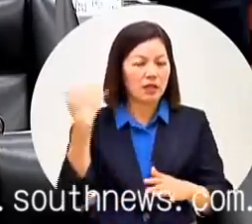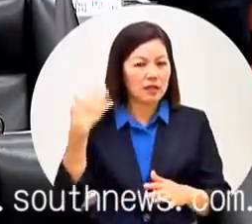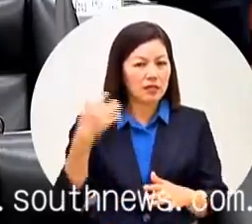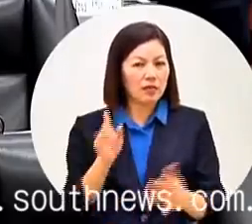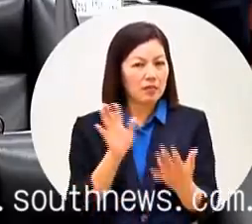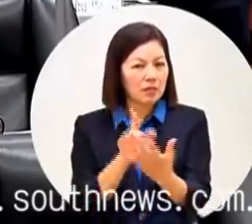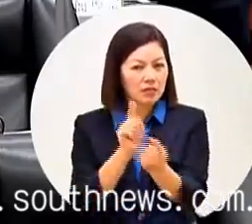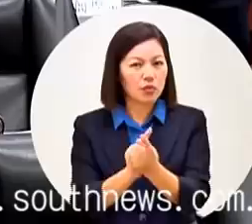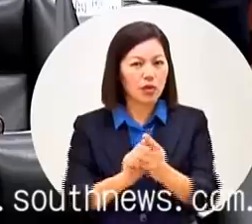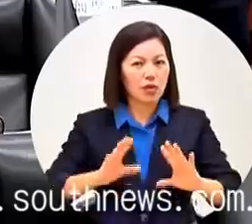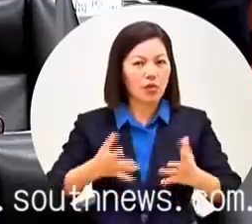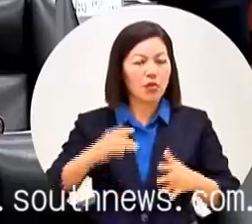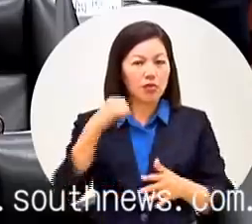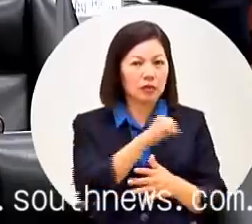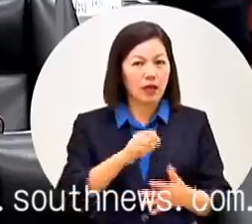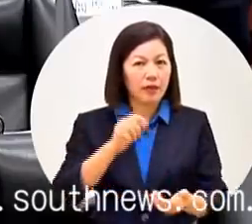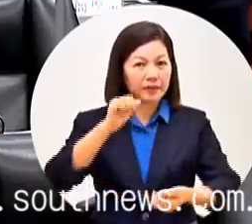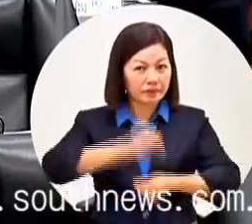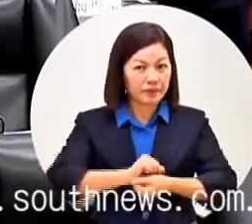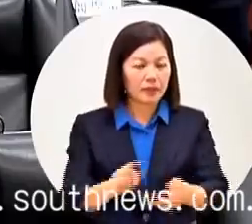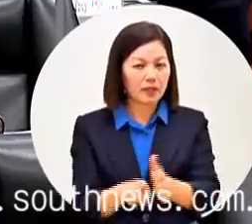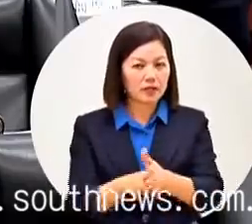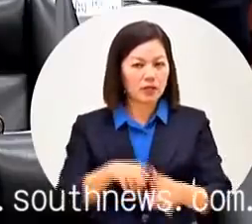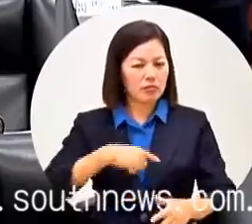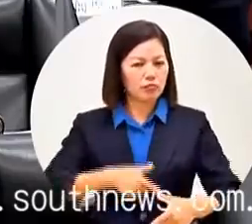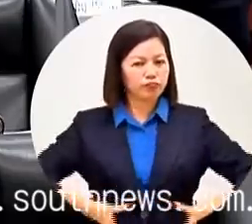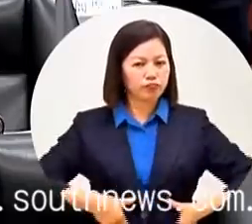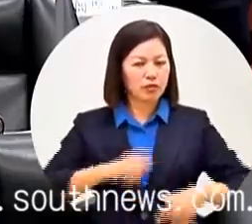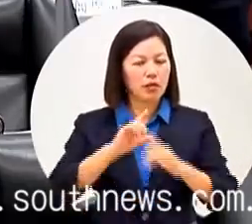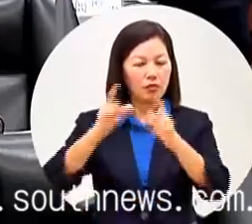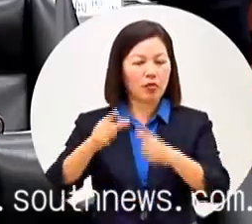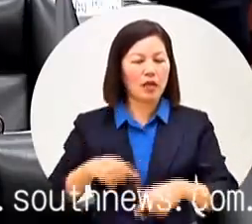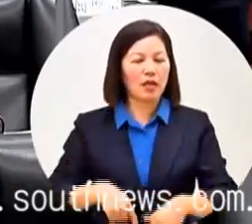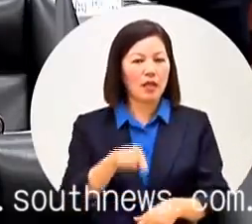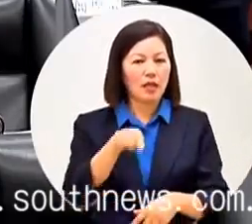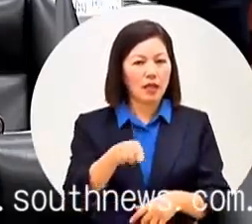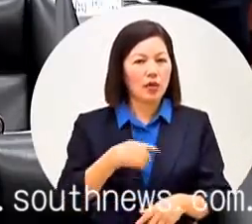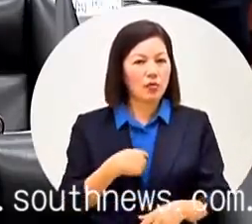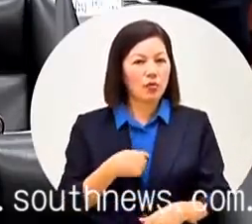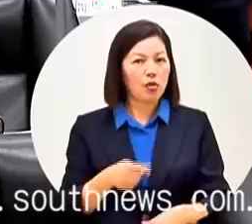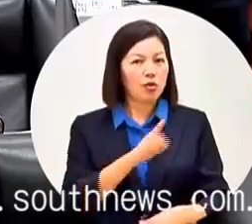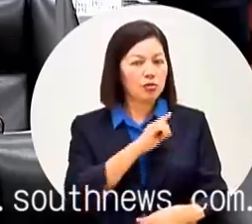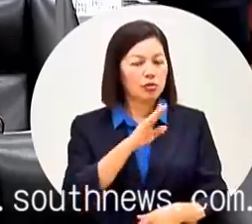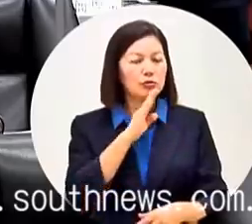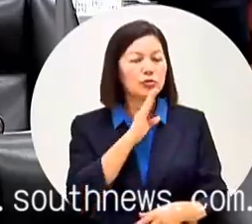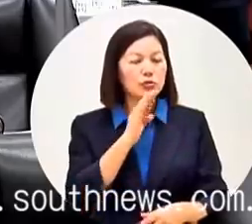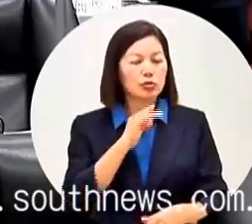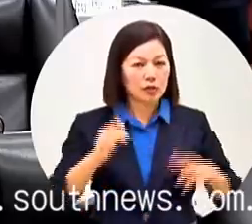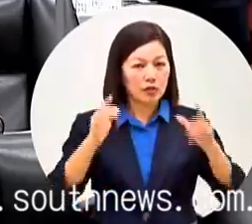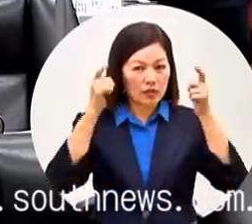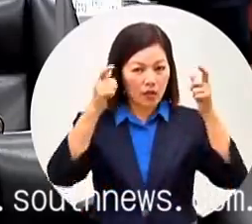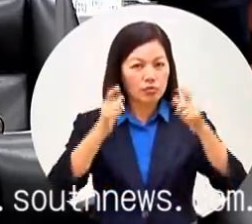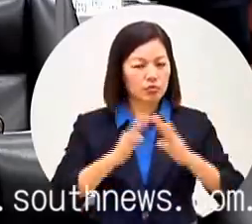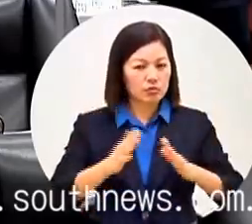你要勇敢讲出你是中华民国高雄市的市长，你却回应他废话太多。这就是为什么台湾人